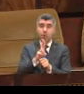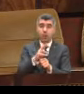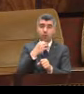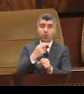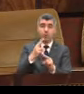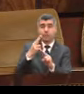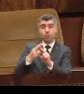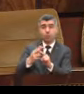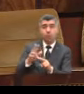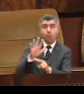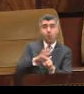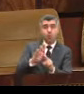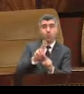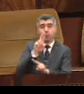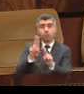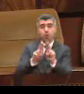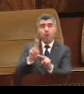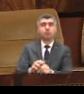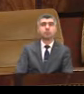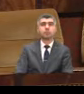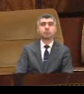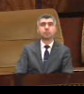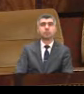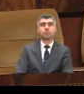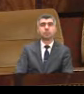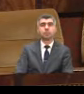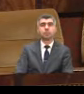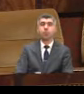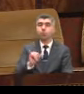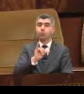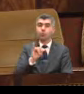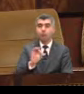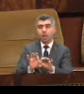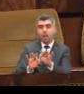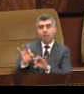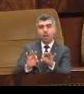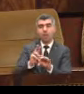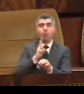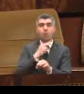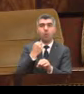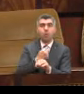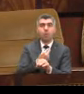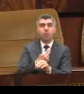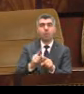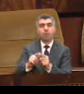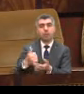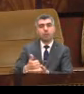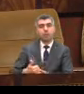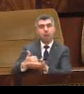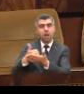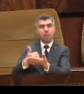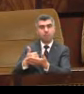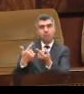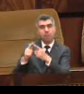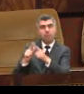باسم فرق الأغلبية التساؤلات الآتية. أولا، ما هي الإجراءات الحكومية المتخذة لدعم ورعاية